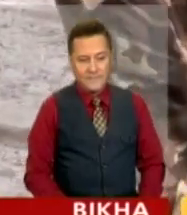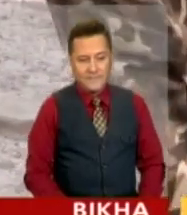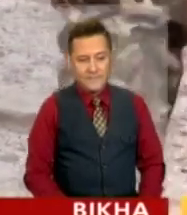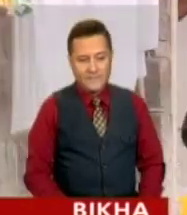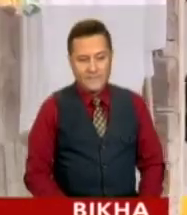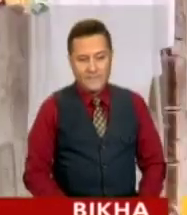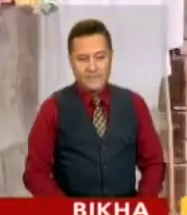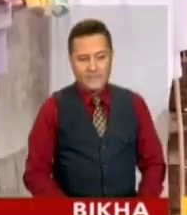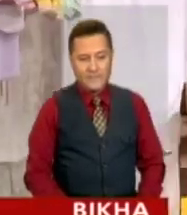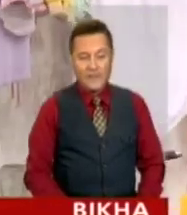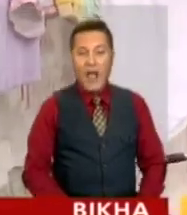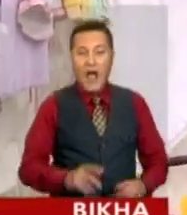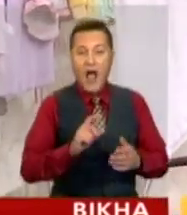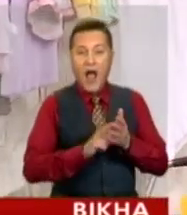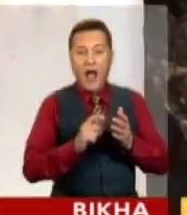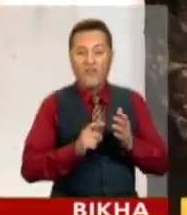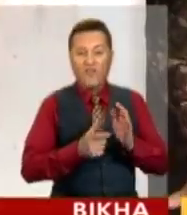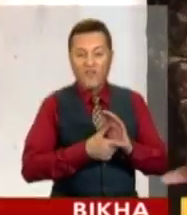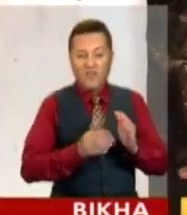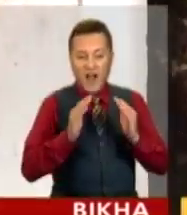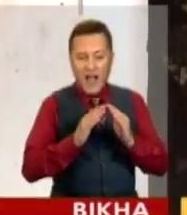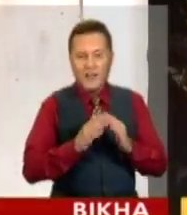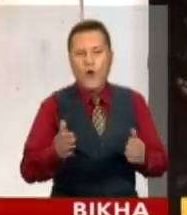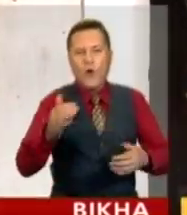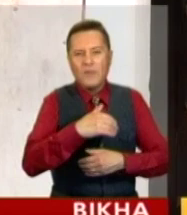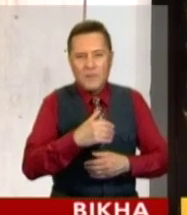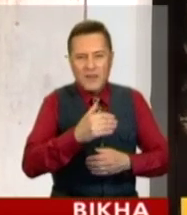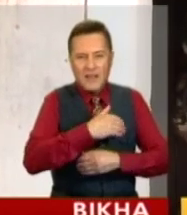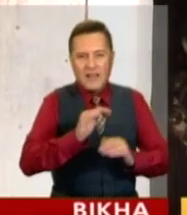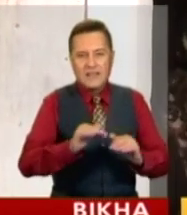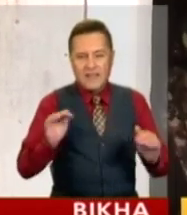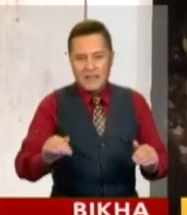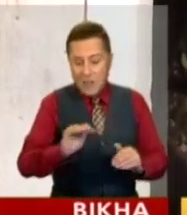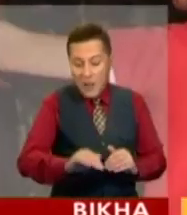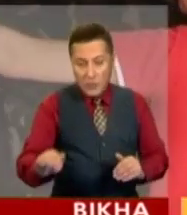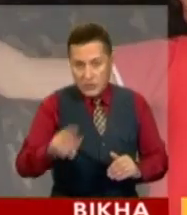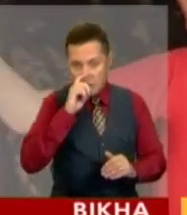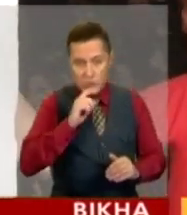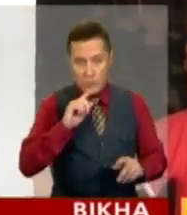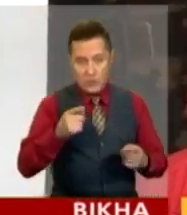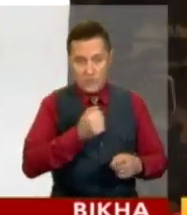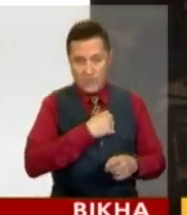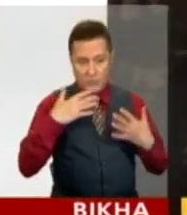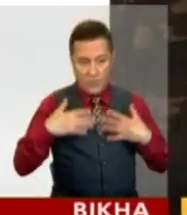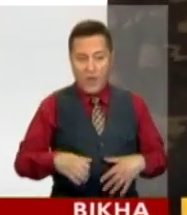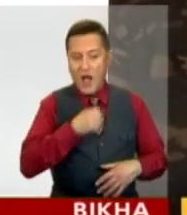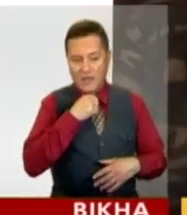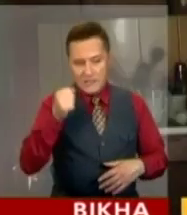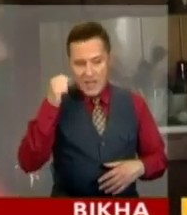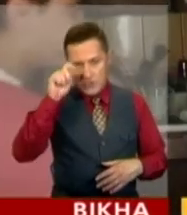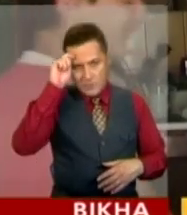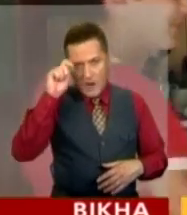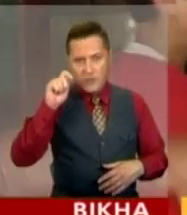Молодець, молодець. А в хаті чоловіка обліпили діти. Молодші ще не зовсім розуміють, чому тато у військовій формі. А старші батькові